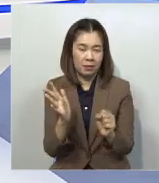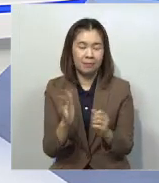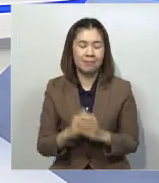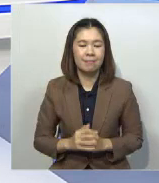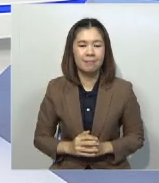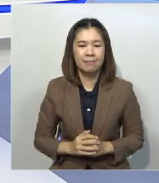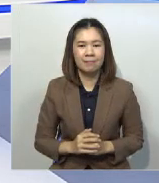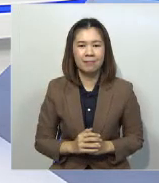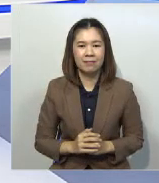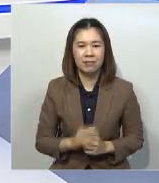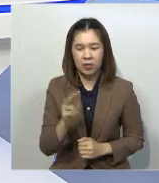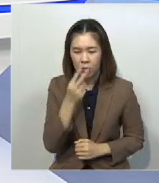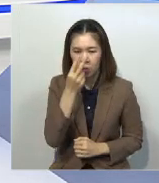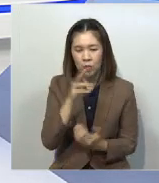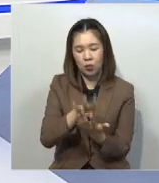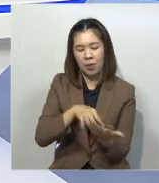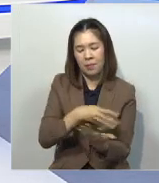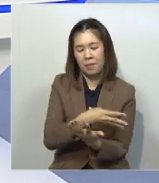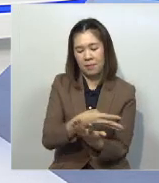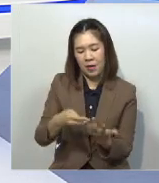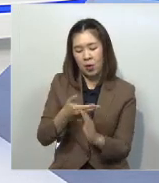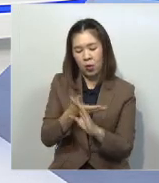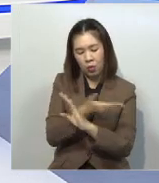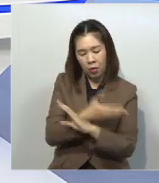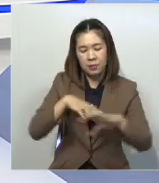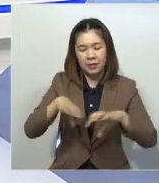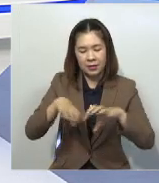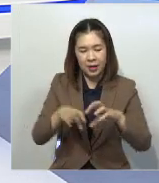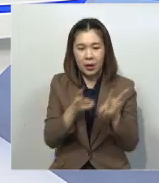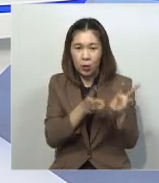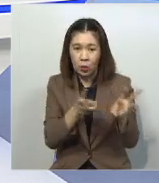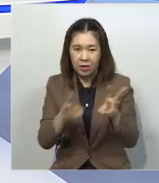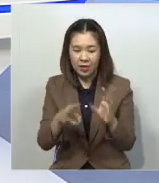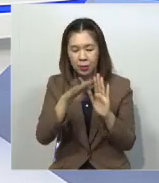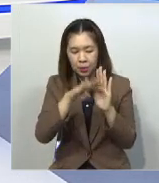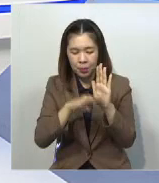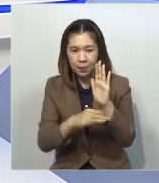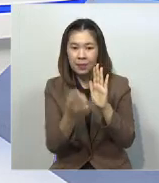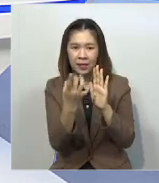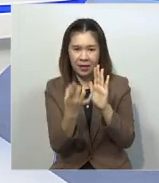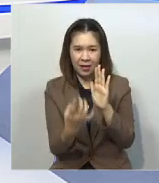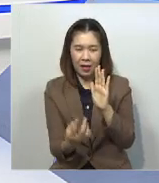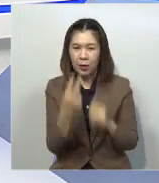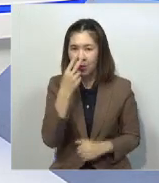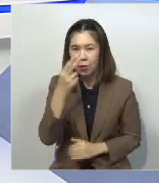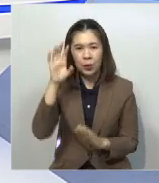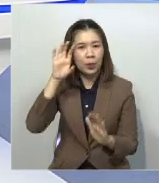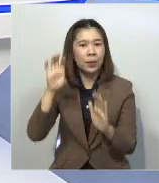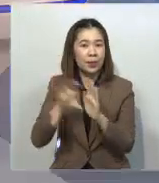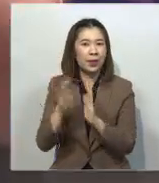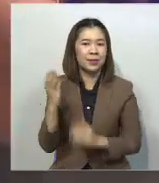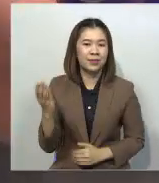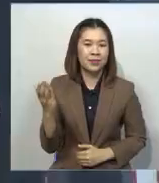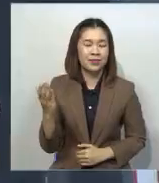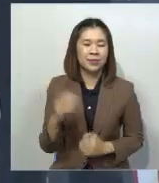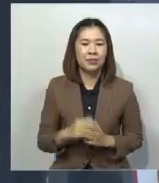ชัดเจนมากนัก เพราะฉะนั้นก็จะเป็นการวางแผนกันมาก่อนนะคะว่าจะมีวิธีการหรือว่าลักษณะบินแบบไหนไปดูภาพกันเลยนะคะสำหรับอีกจุดนึงที่จะพ